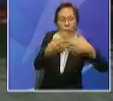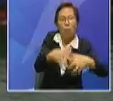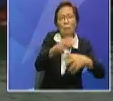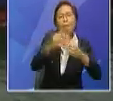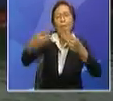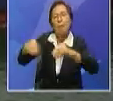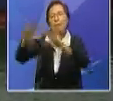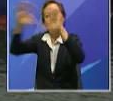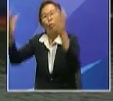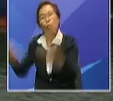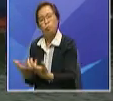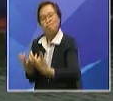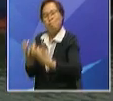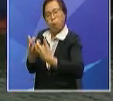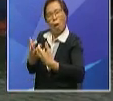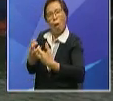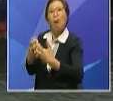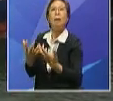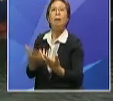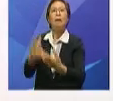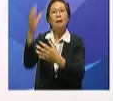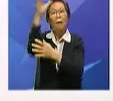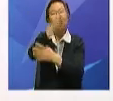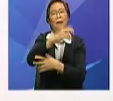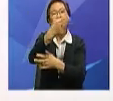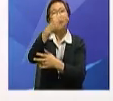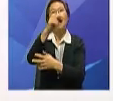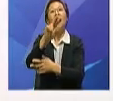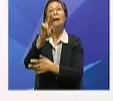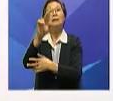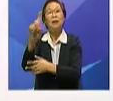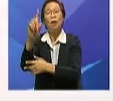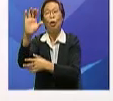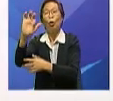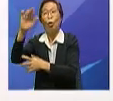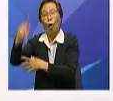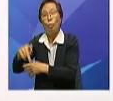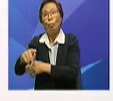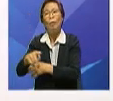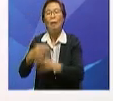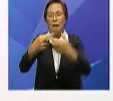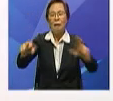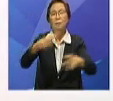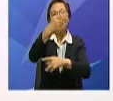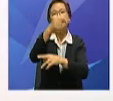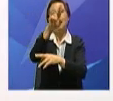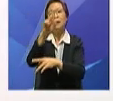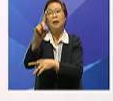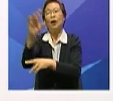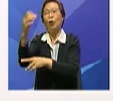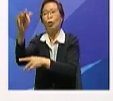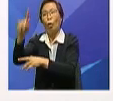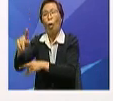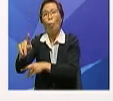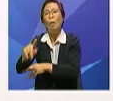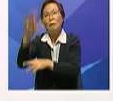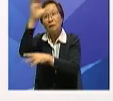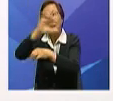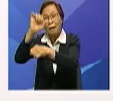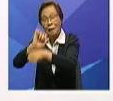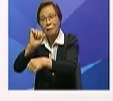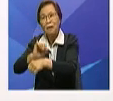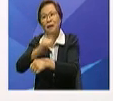pasaran klobot kerajaan melalui Echa di cop juga telah melancarkan Echa Diko present tense ataupun